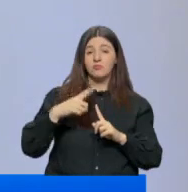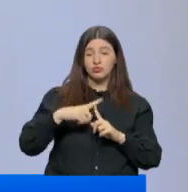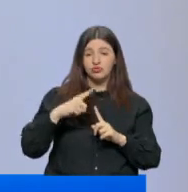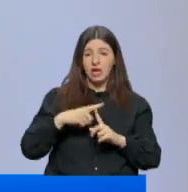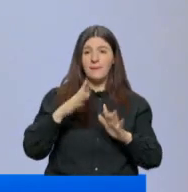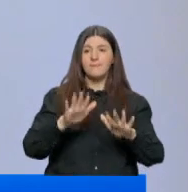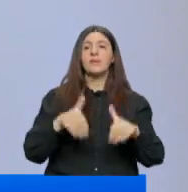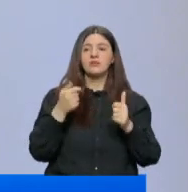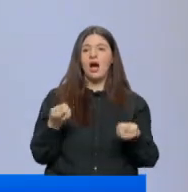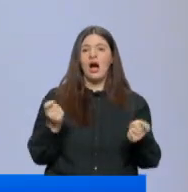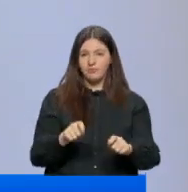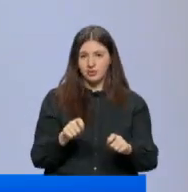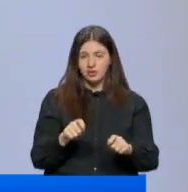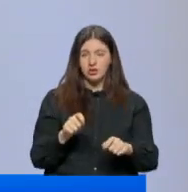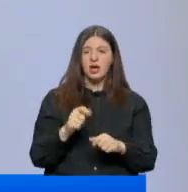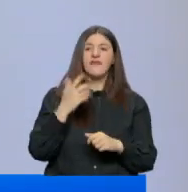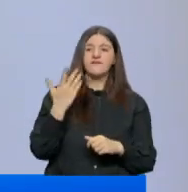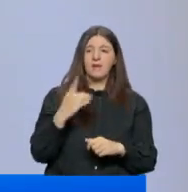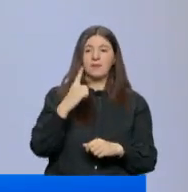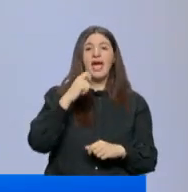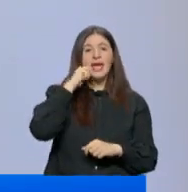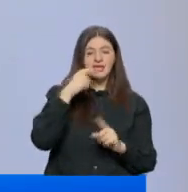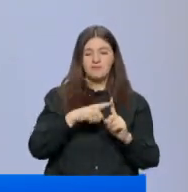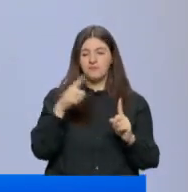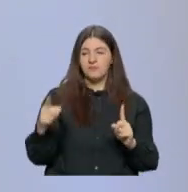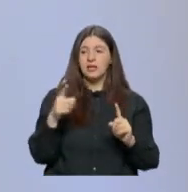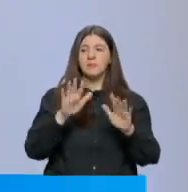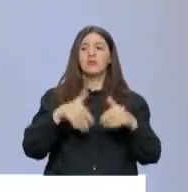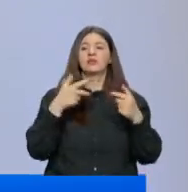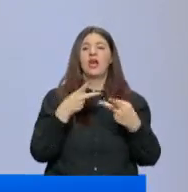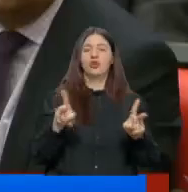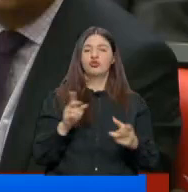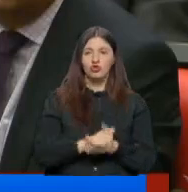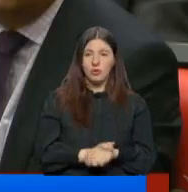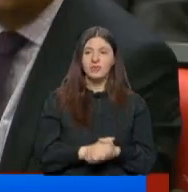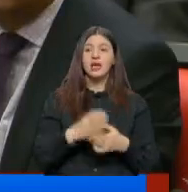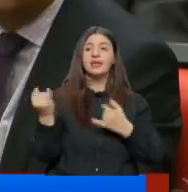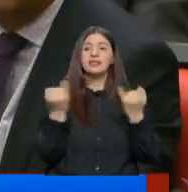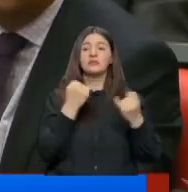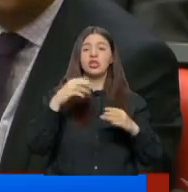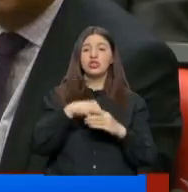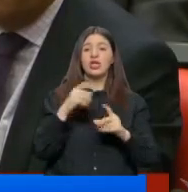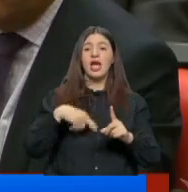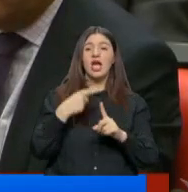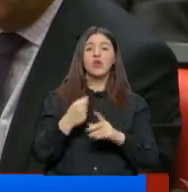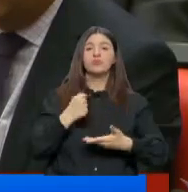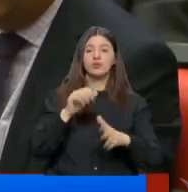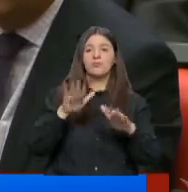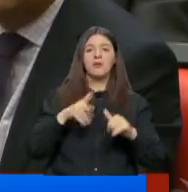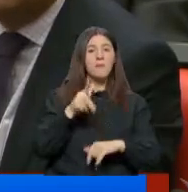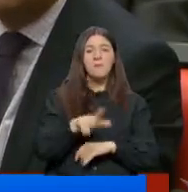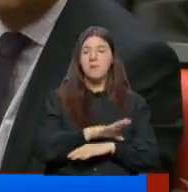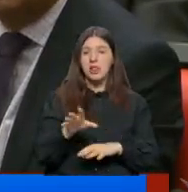Temmuz'da meclis kapanıyor. Ve 1 Ekim'de meclis açılıyor. Tartışmalar arasında ek bütçe de meclisten